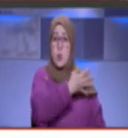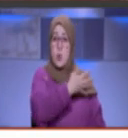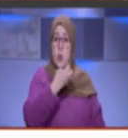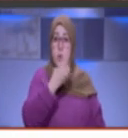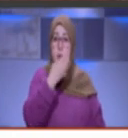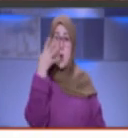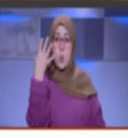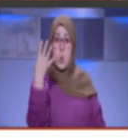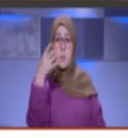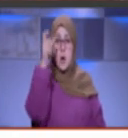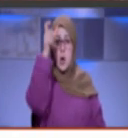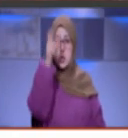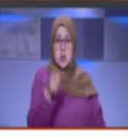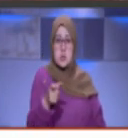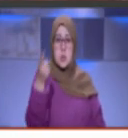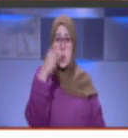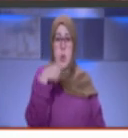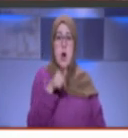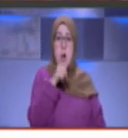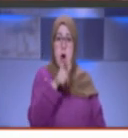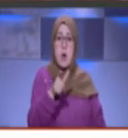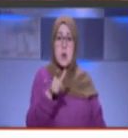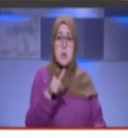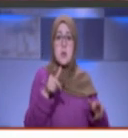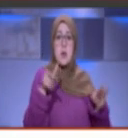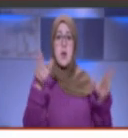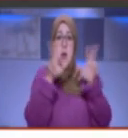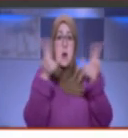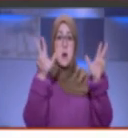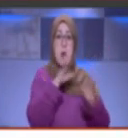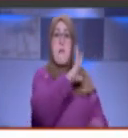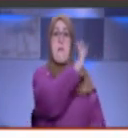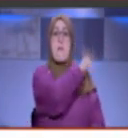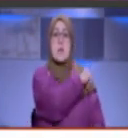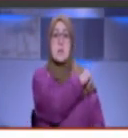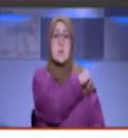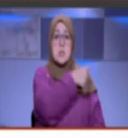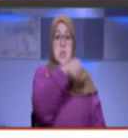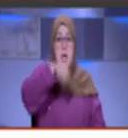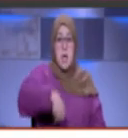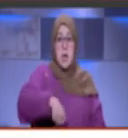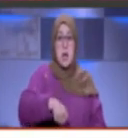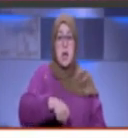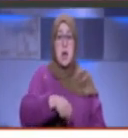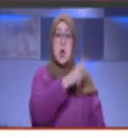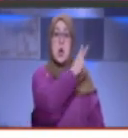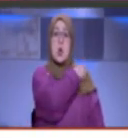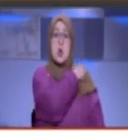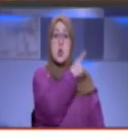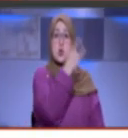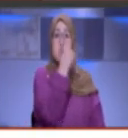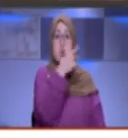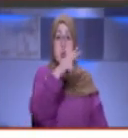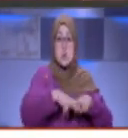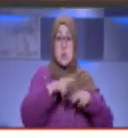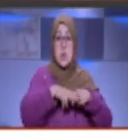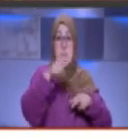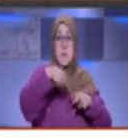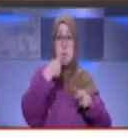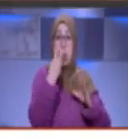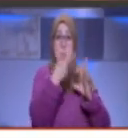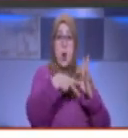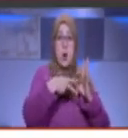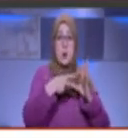9404 حالات. وذكرت وكالة الأنباء الفلسطينية أن الشرطة الإسرائيلية من المقرر أن تفرض